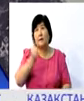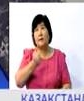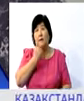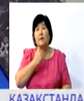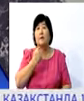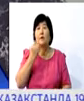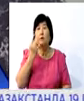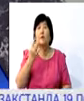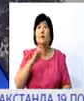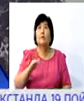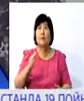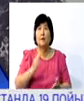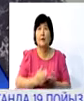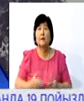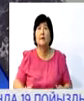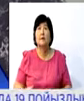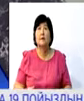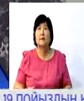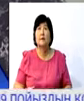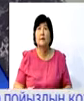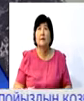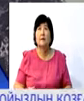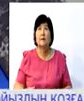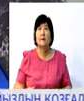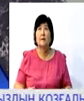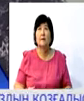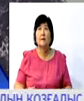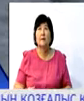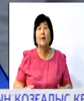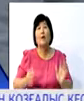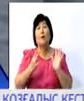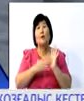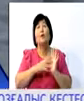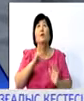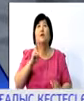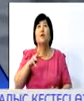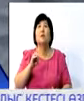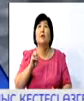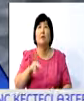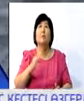бар. Екі ұл, екі қызым. Тоғыз немерем бар.